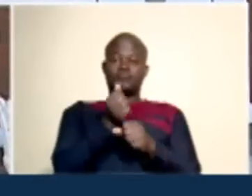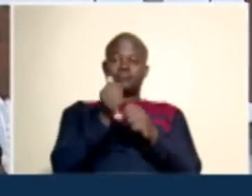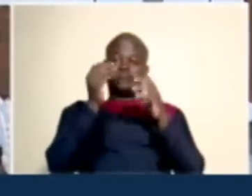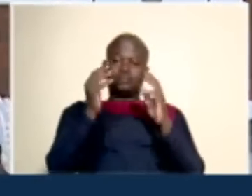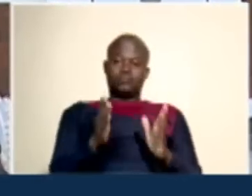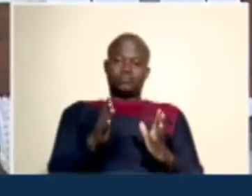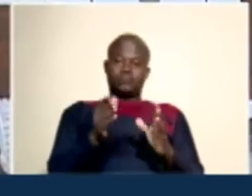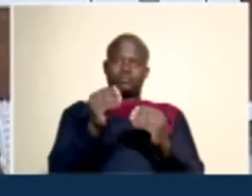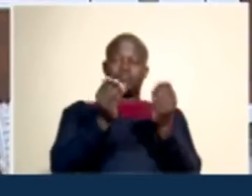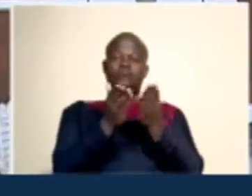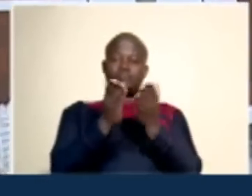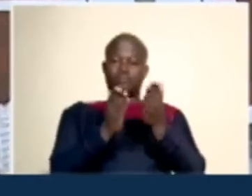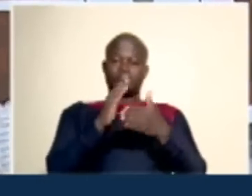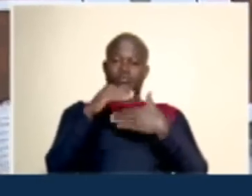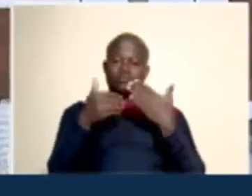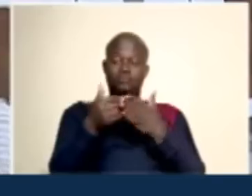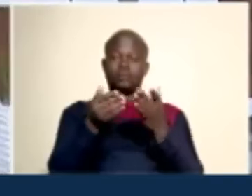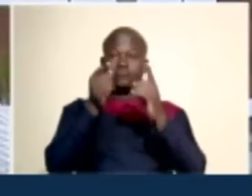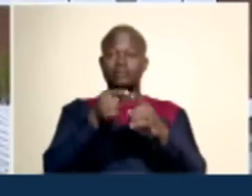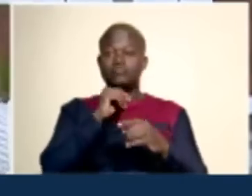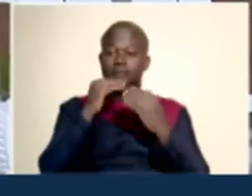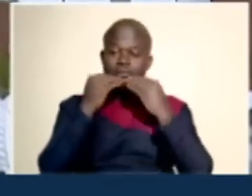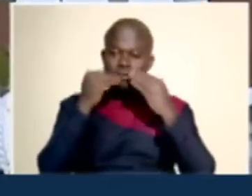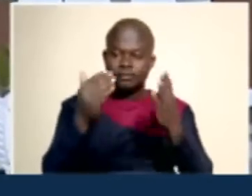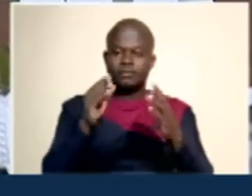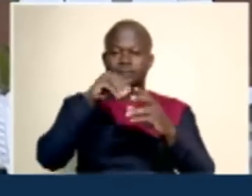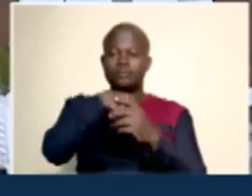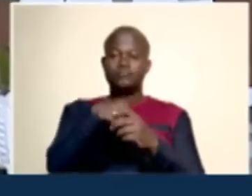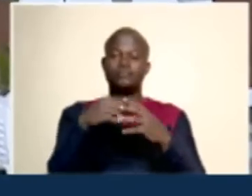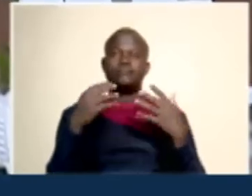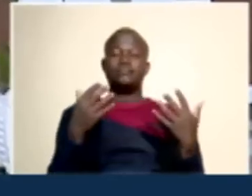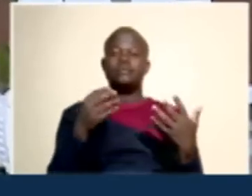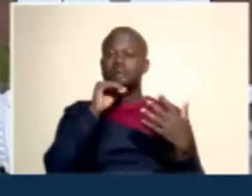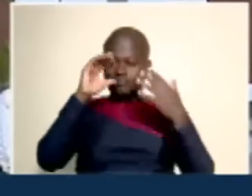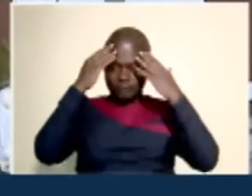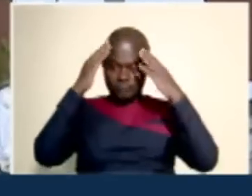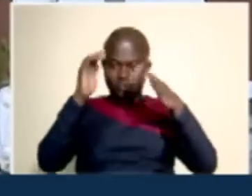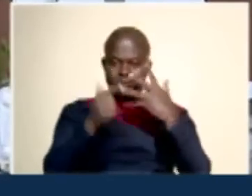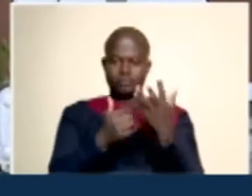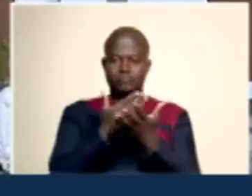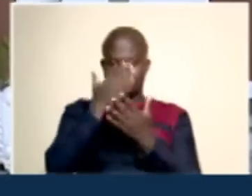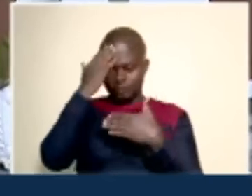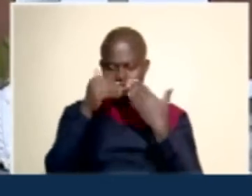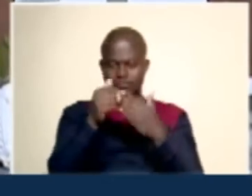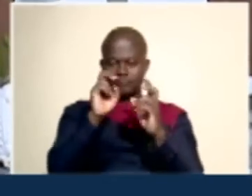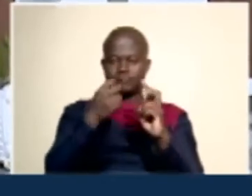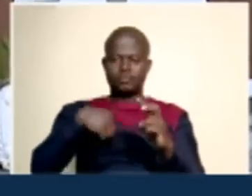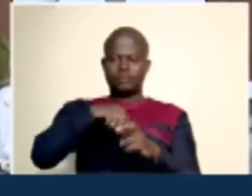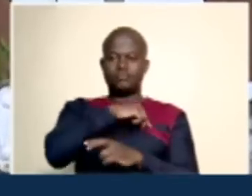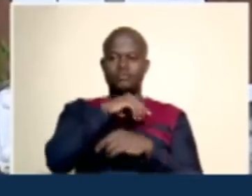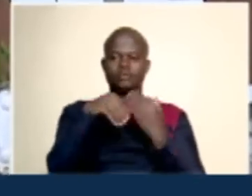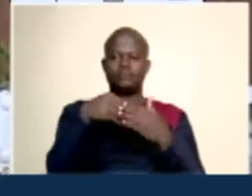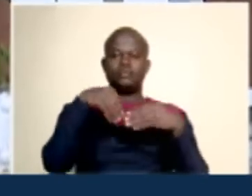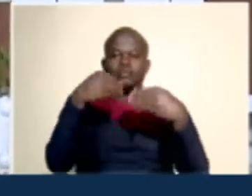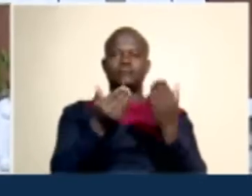abakozi babaha serivisi bagasanga badahari, harimo kutamenya ibyo basabwa kugira ngo